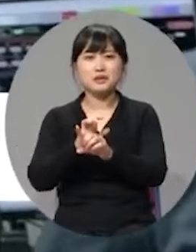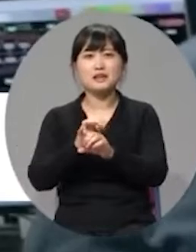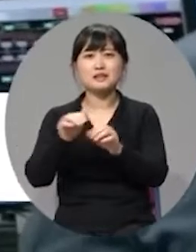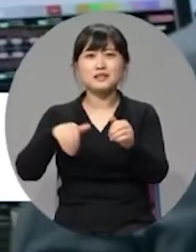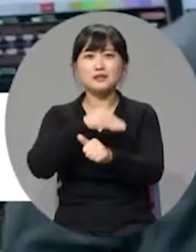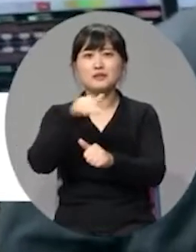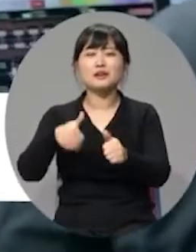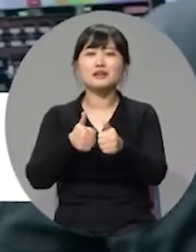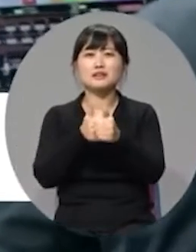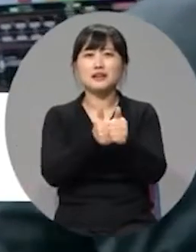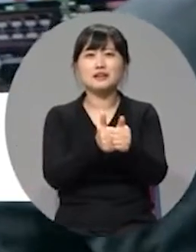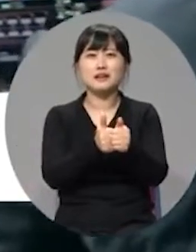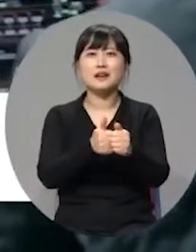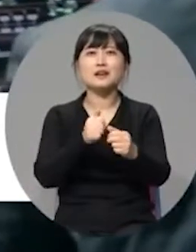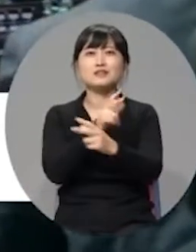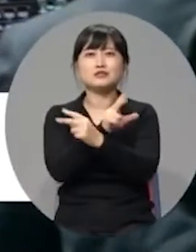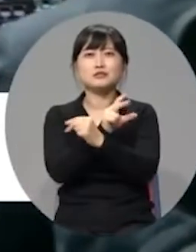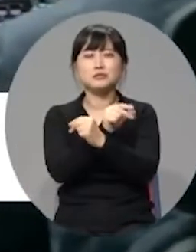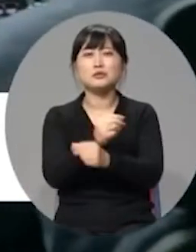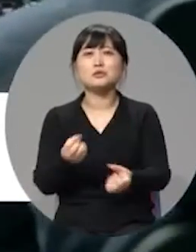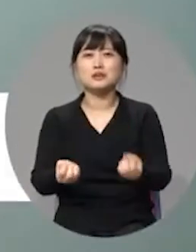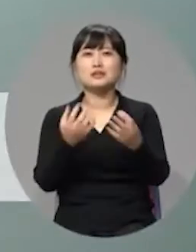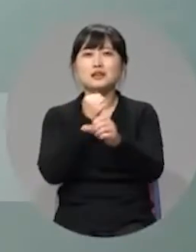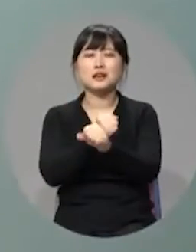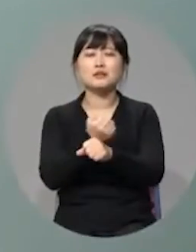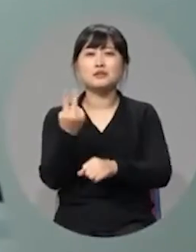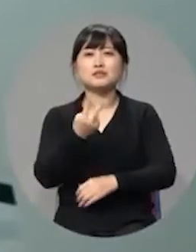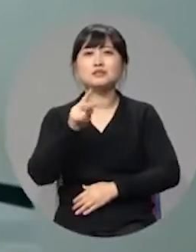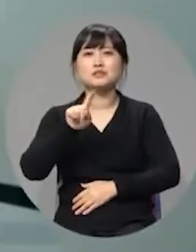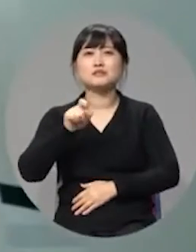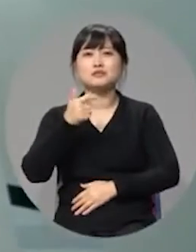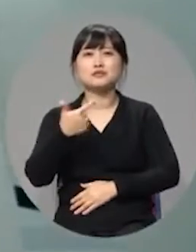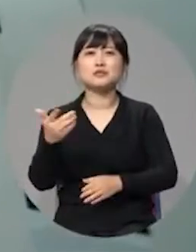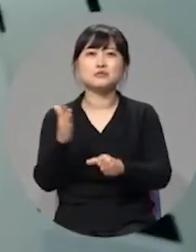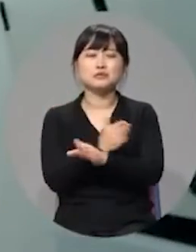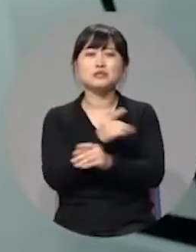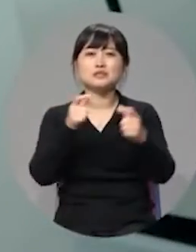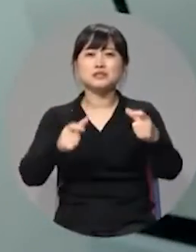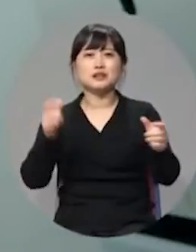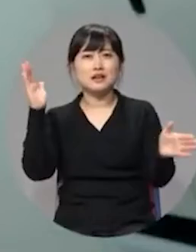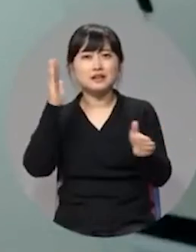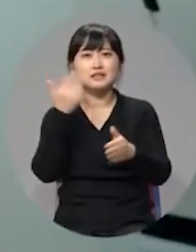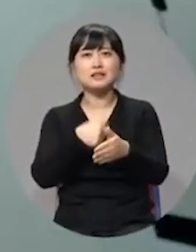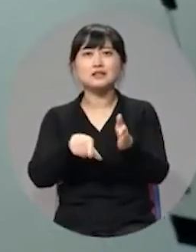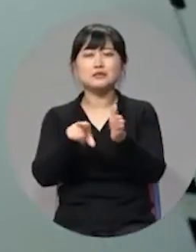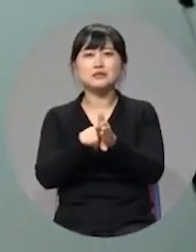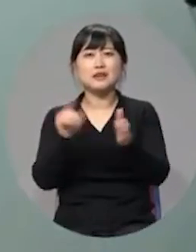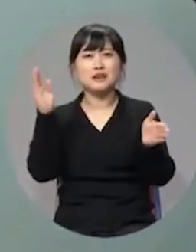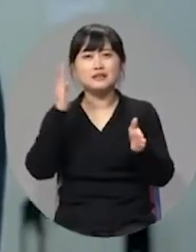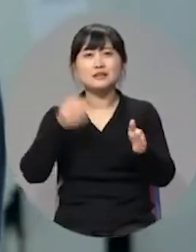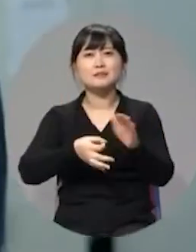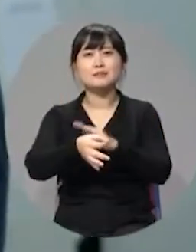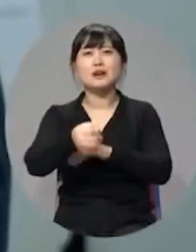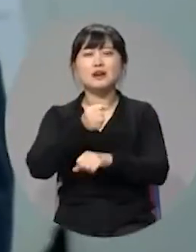이루어졌으며 옷이 아이의 쓰이는 지난 2016년부터 지역 학생들을 위해서 장학금을 전달하고 있습니다